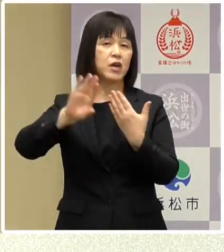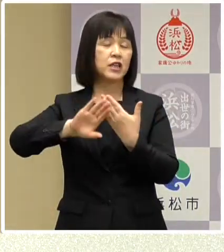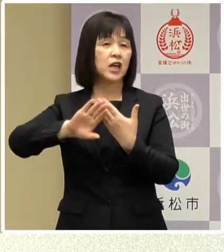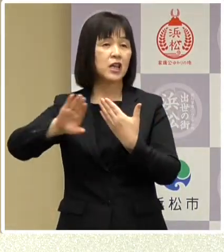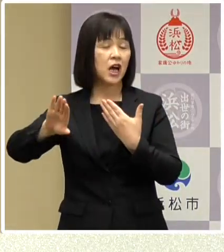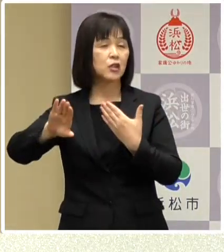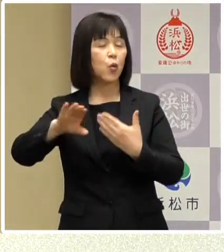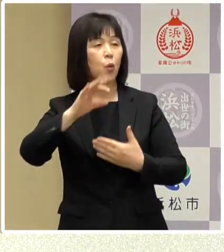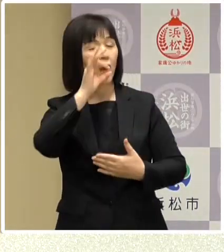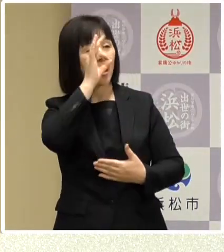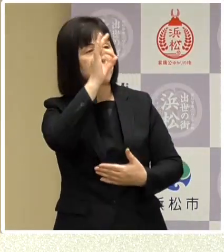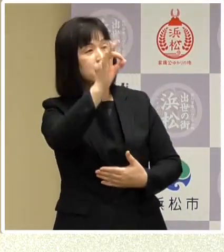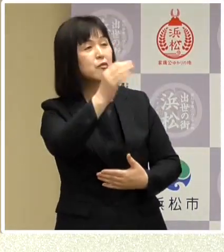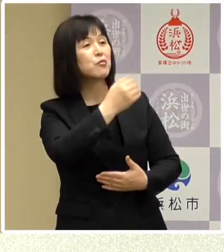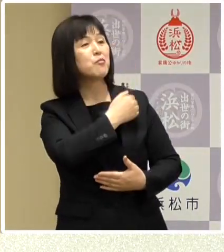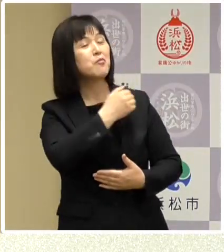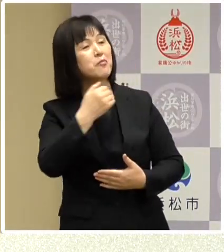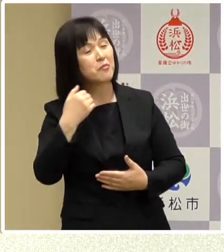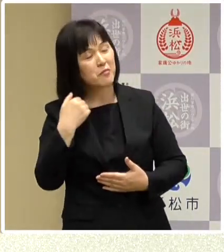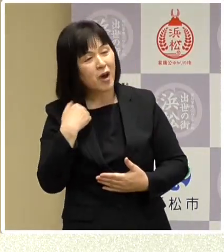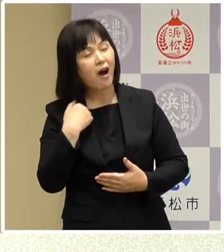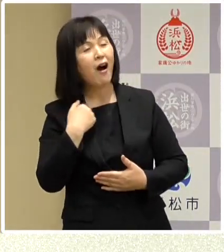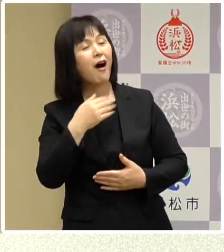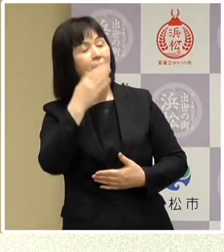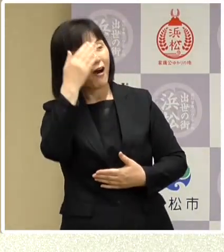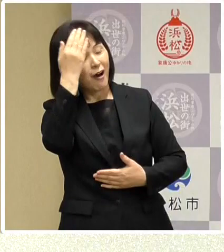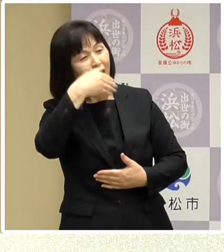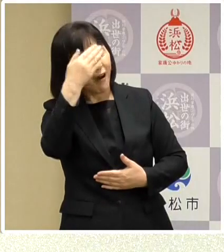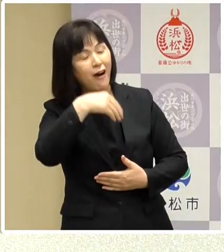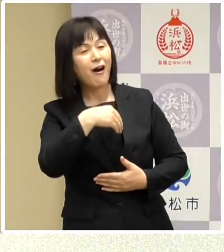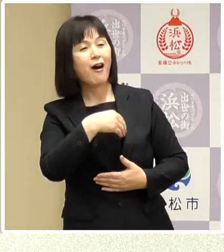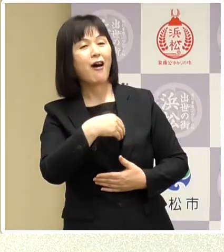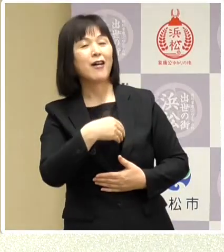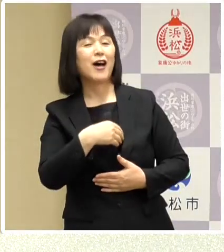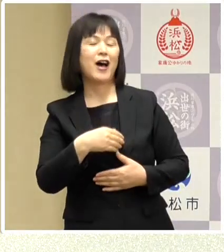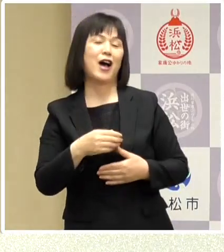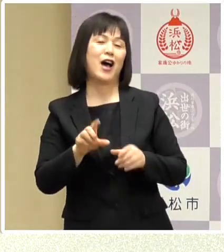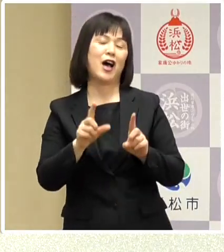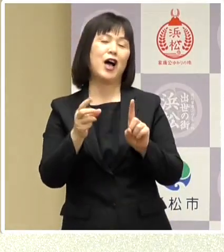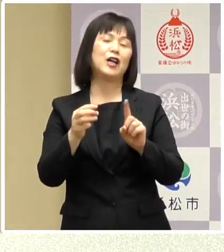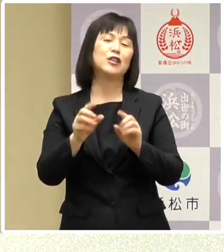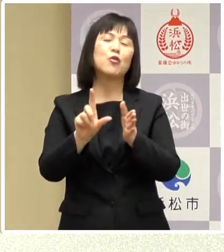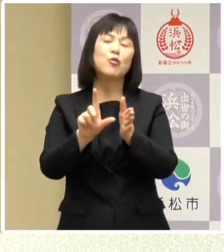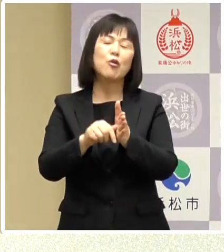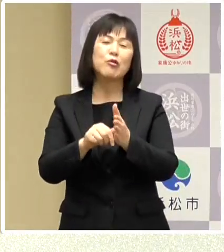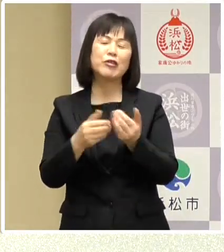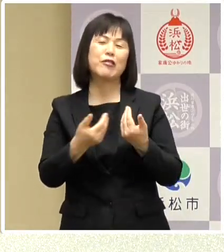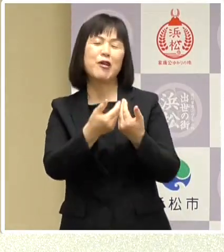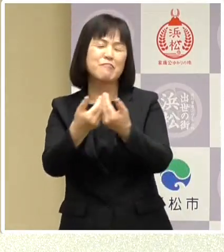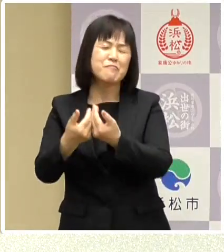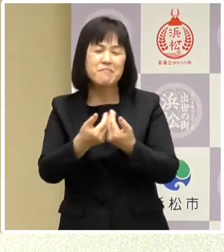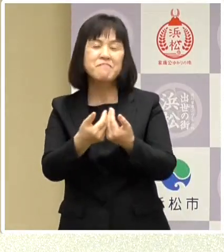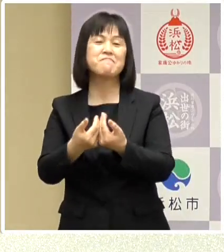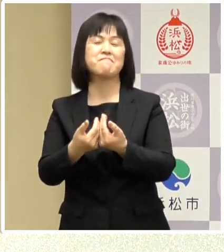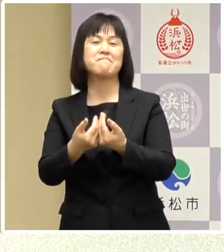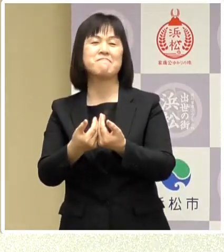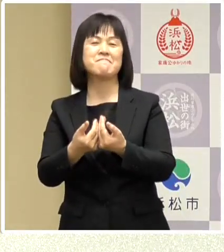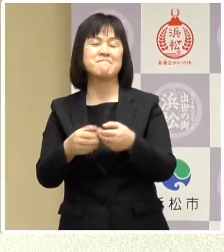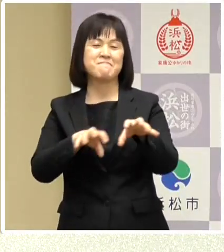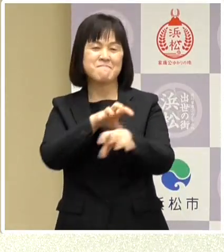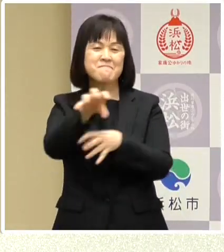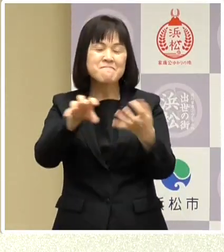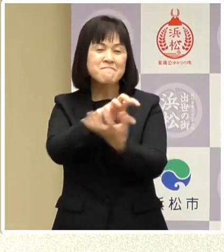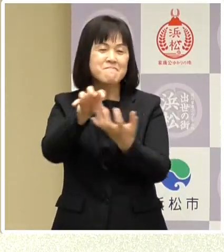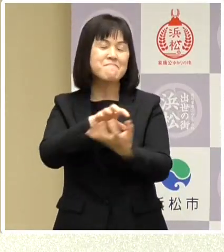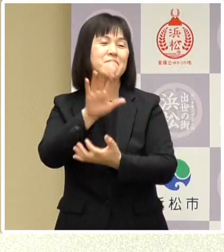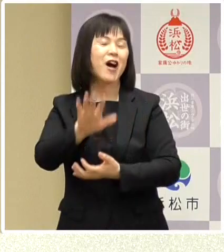人の方がよく見れた場所が生じたりとかして、結構当日混乱したりとか人が殺到したりとかし